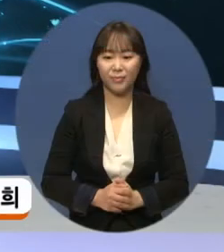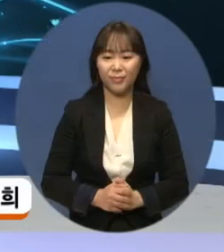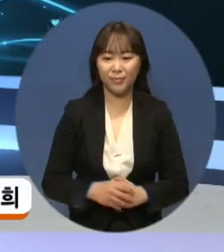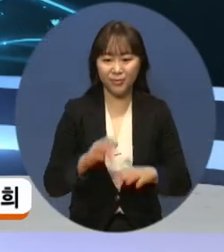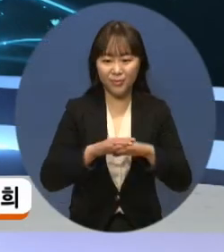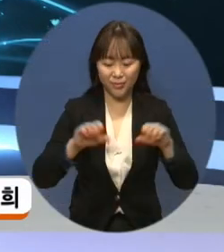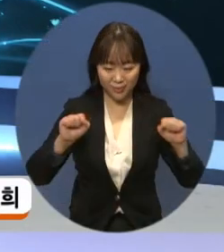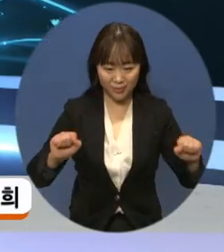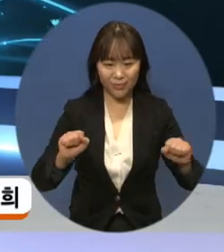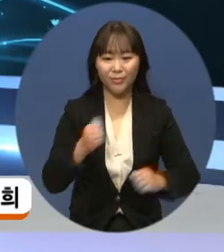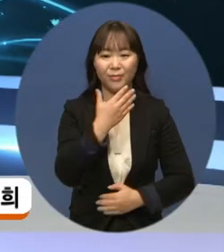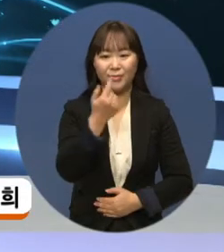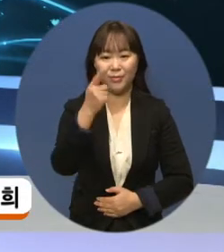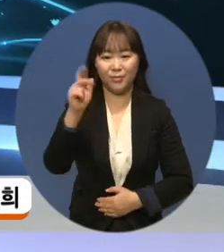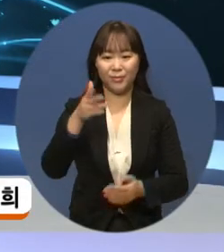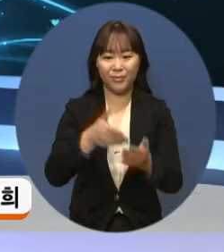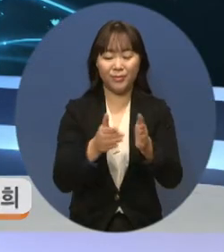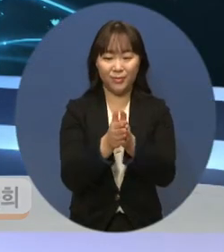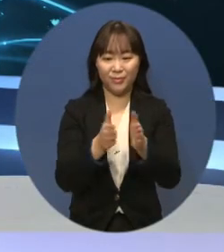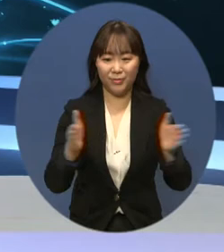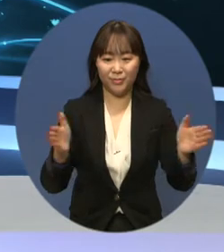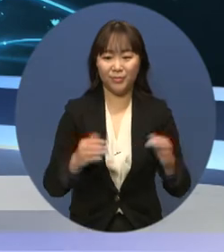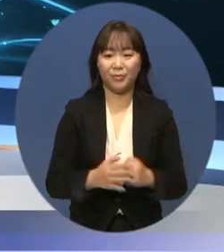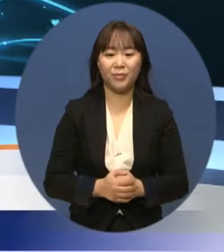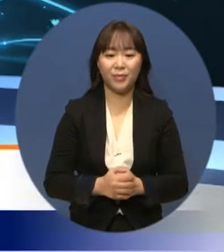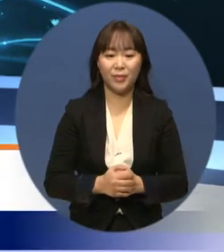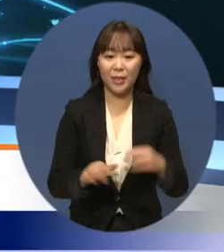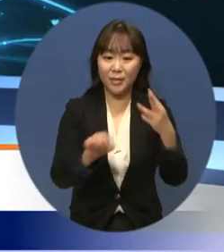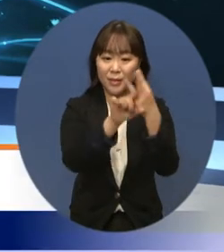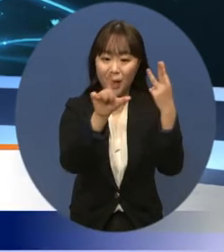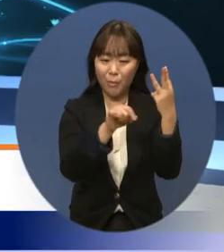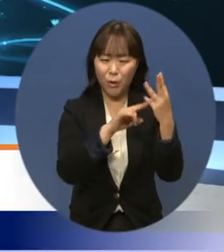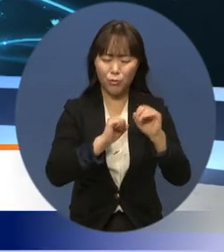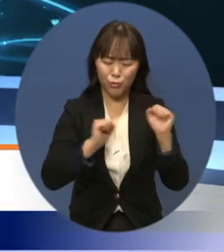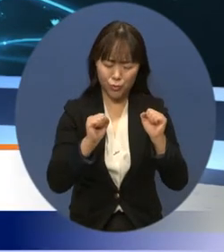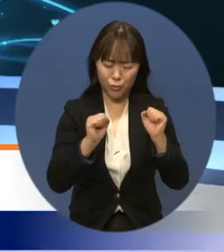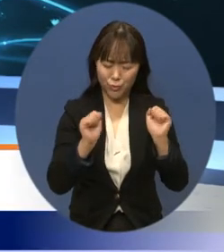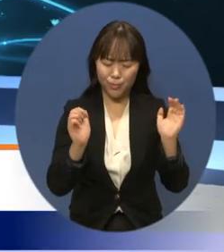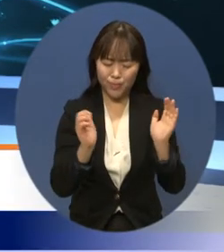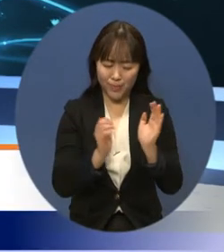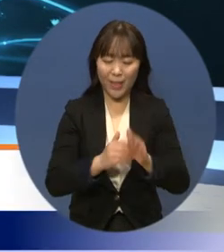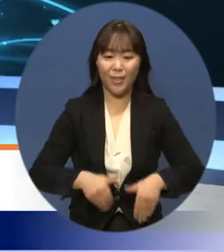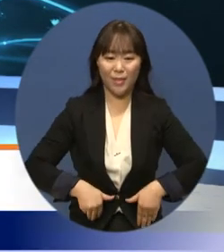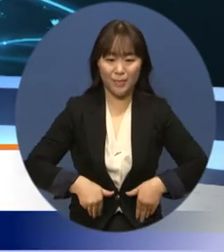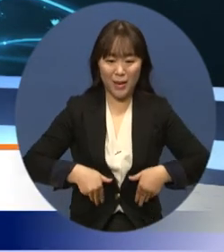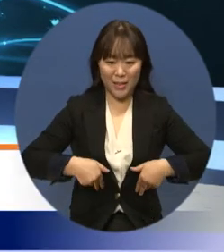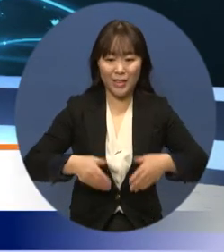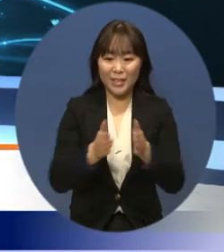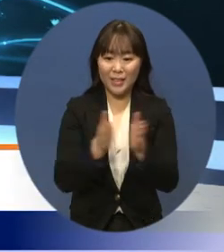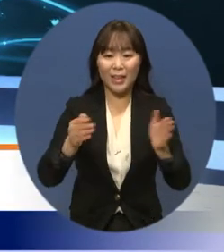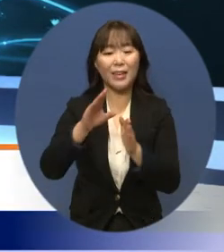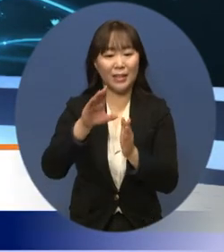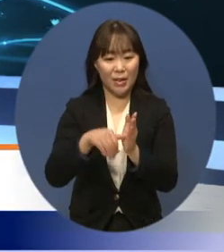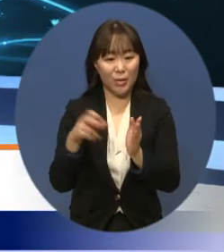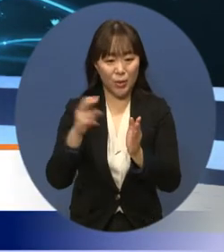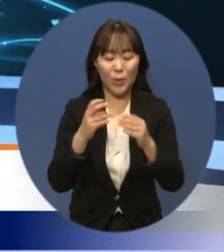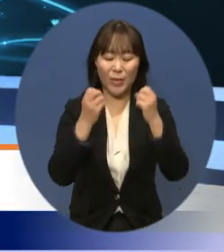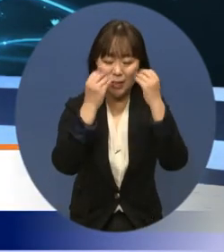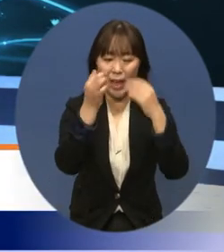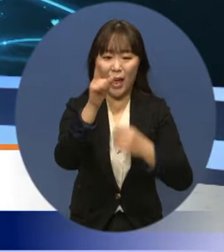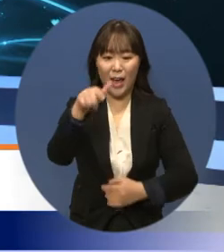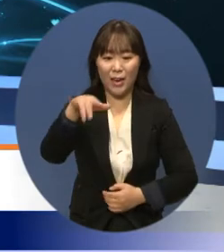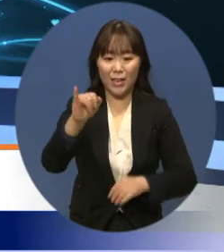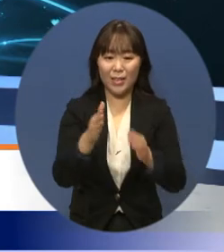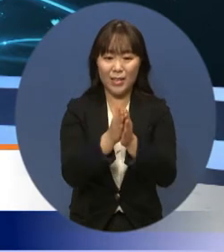시청자 여러분 안녕하십니까 복지 tv 있습니다 사물은 추운 겨울이 가고 따뜻한 봄이 찾아오는 때 이자 새 학기가